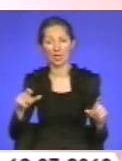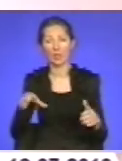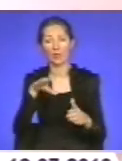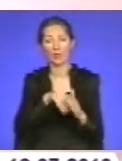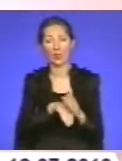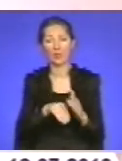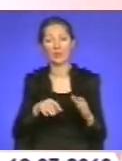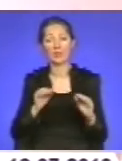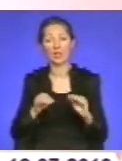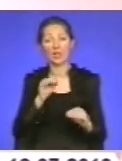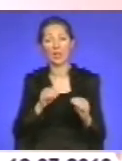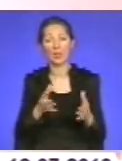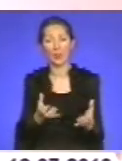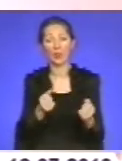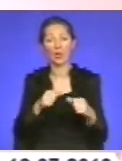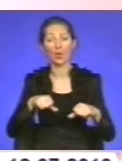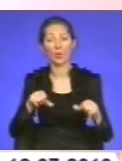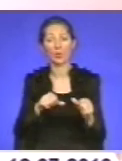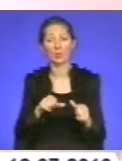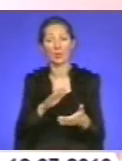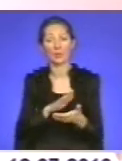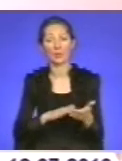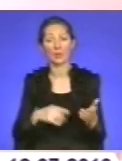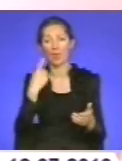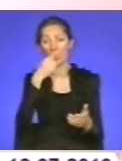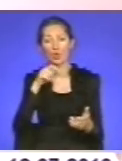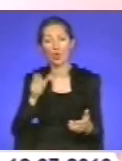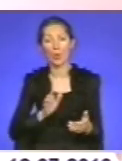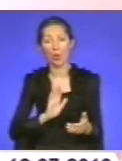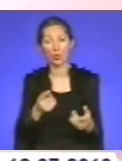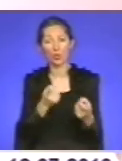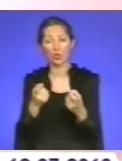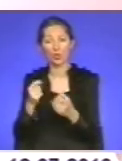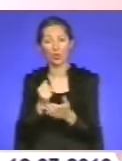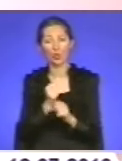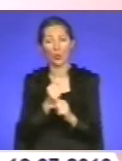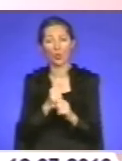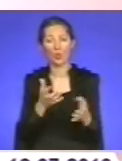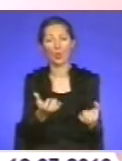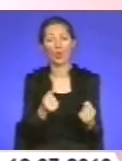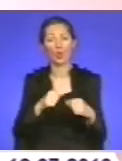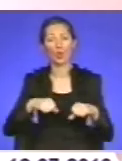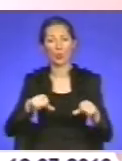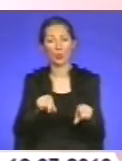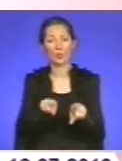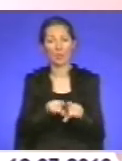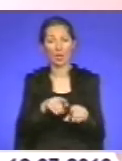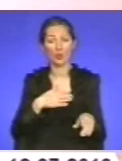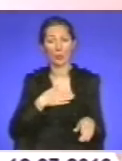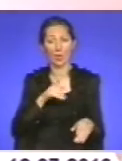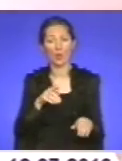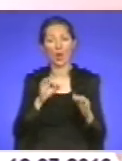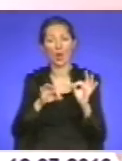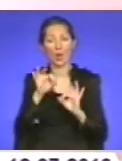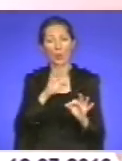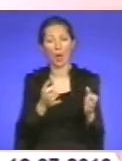приймальної комісії. Дані особи будуть залучені до роботи приймальної комісії. Також ми їм